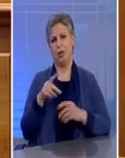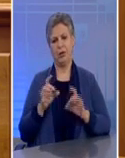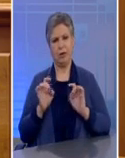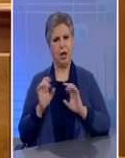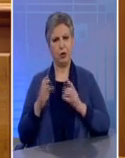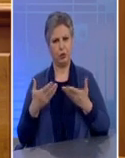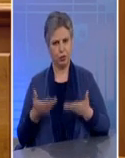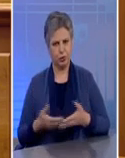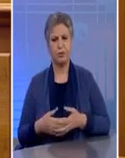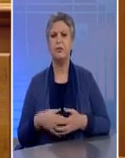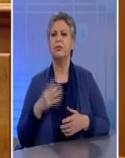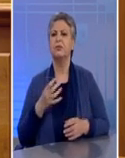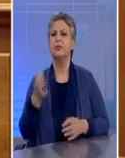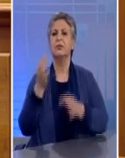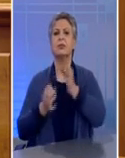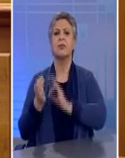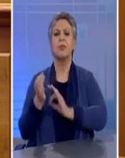Μου λέει, είμαι